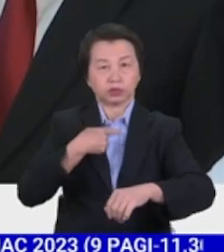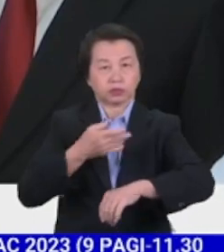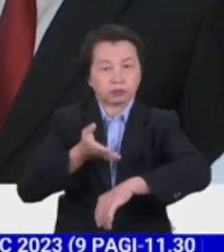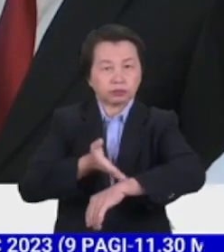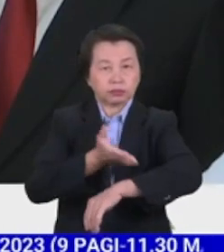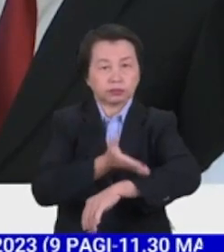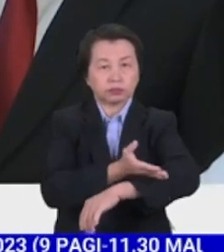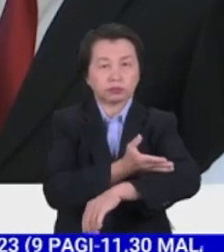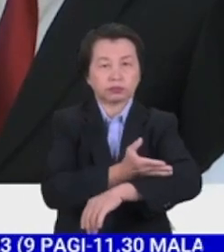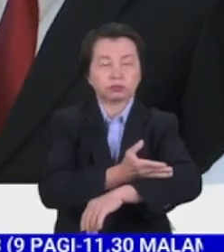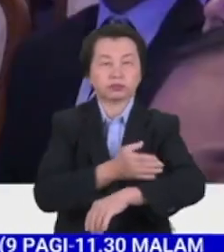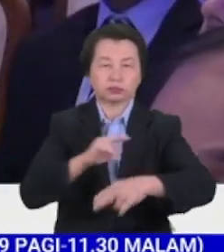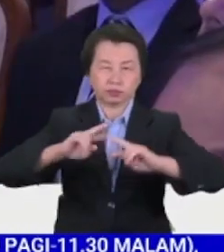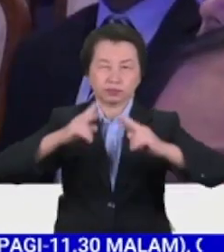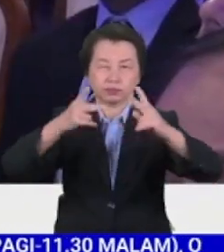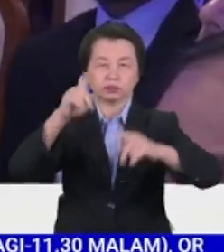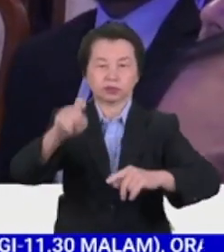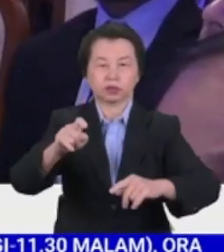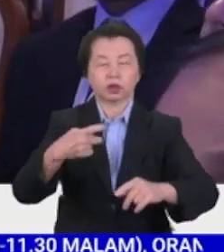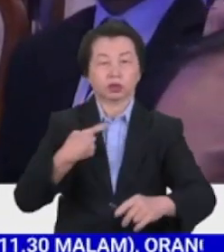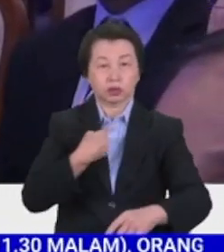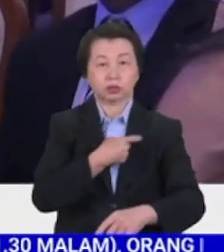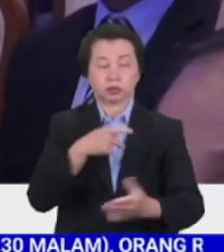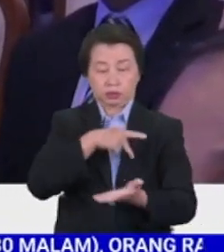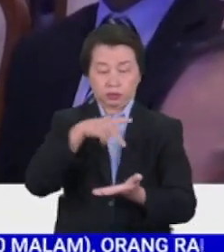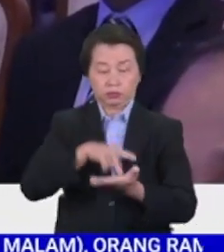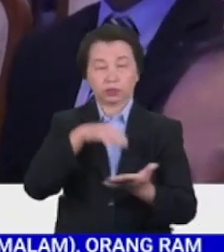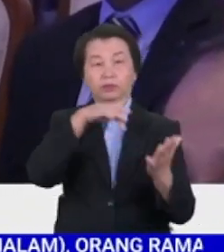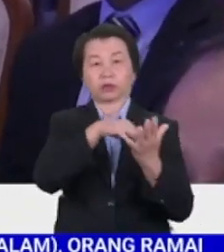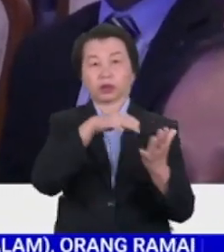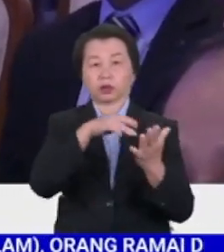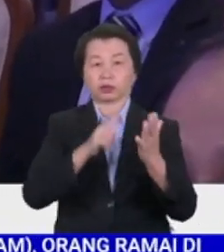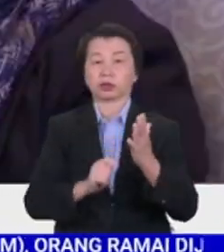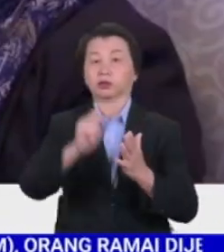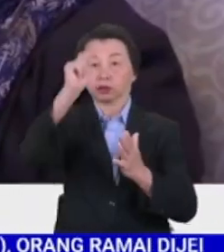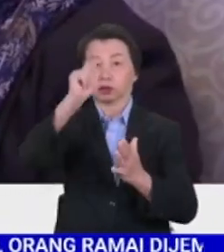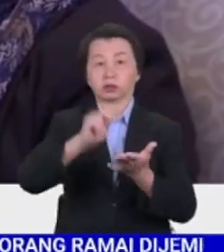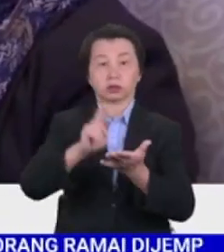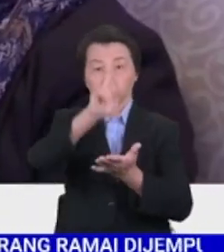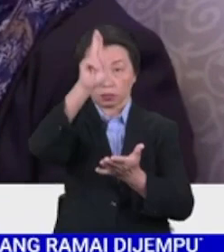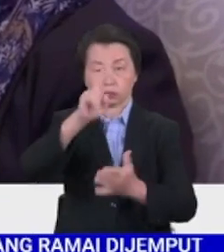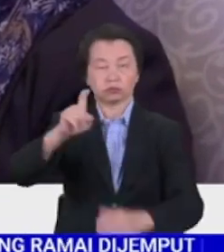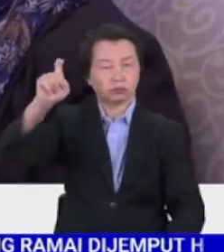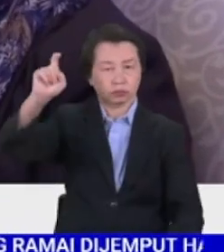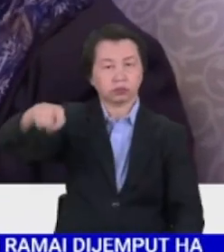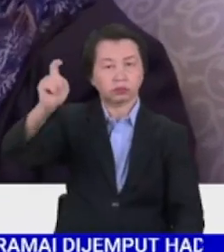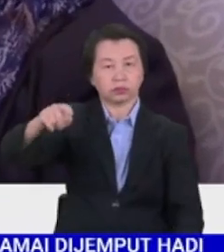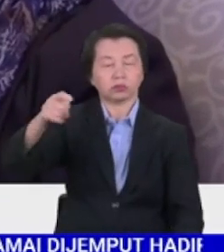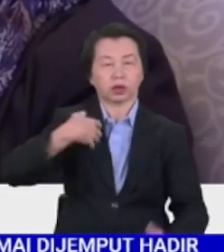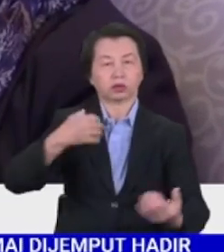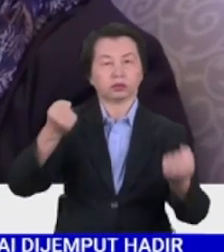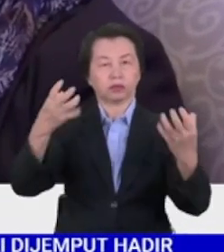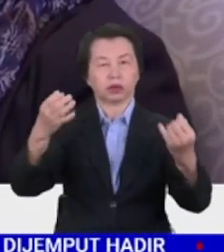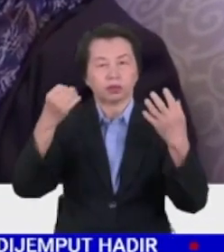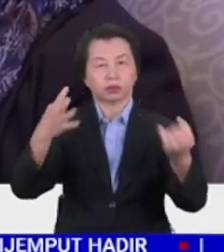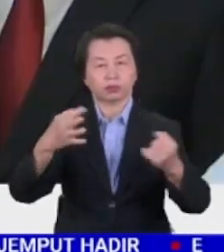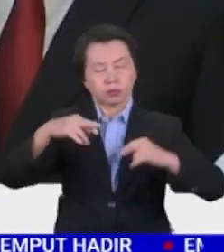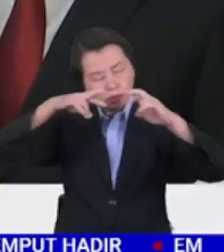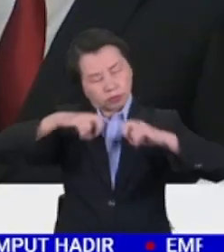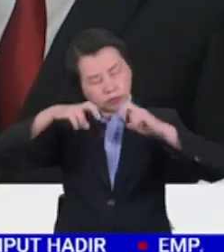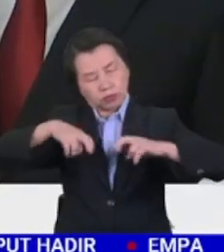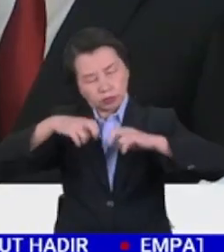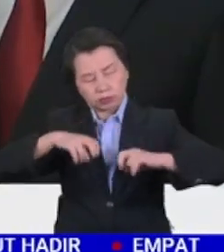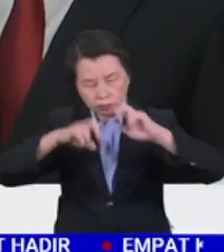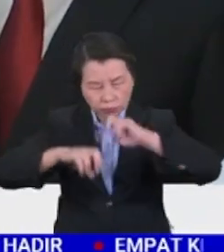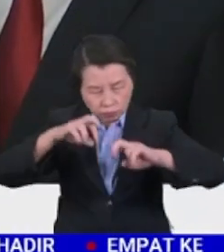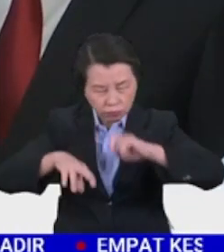pertingkatkan. Kita sebagai pusat pengajian tinggi harus memperbanyakkan research-research